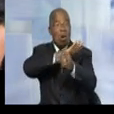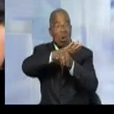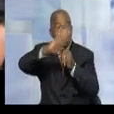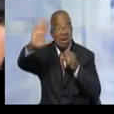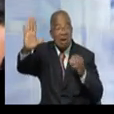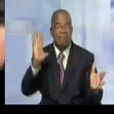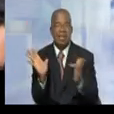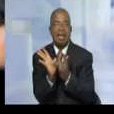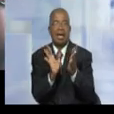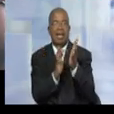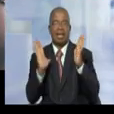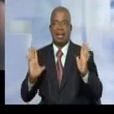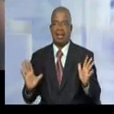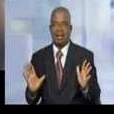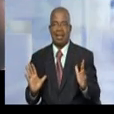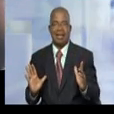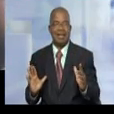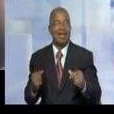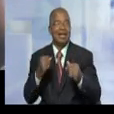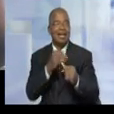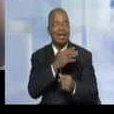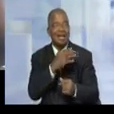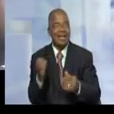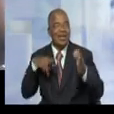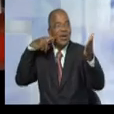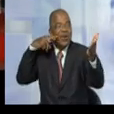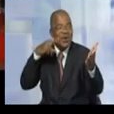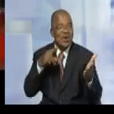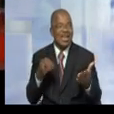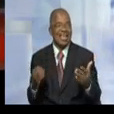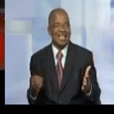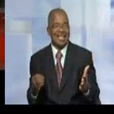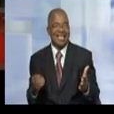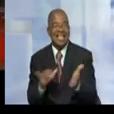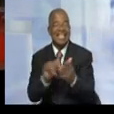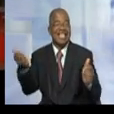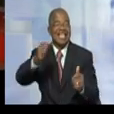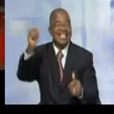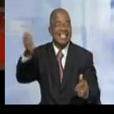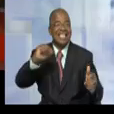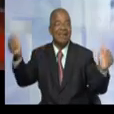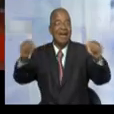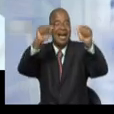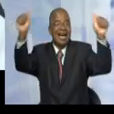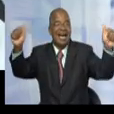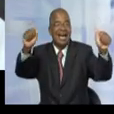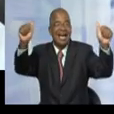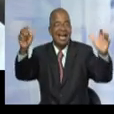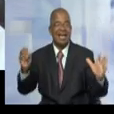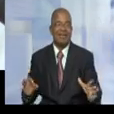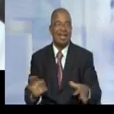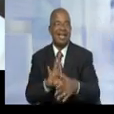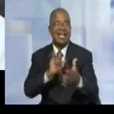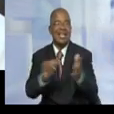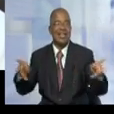Personne ne veut se faire compter l'événement, d'autant plus qu'il est couplé au 10e anniversaire de sacerdoce du curé de la dite